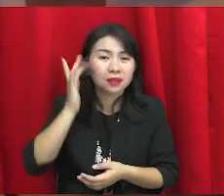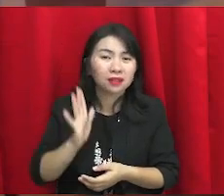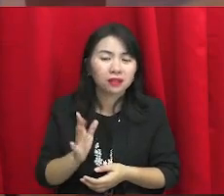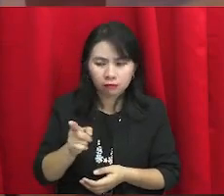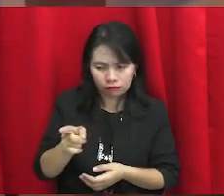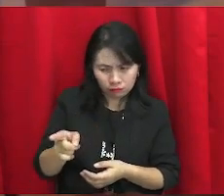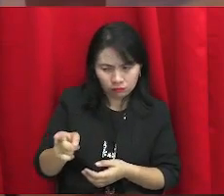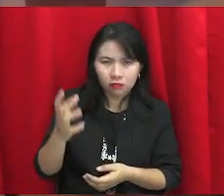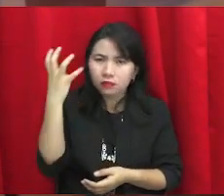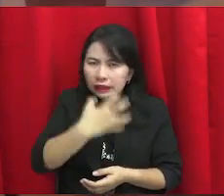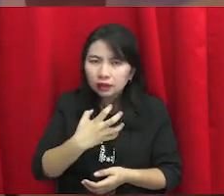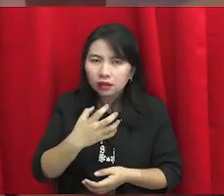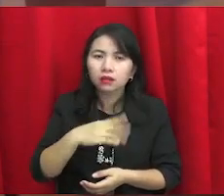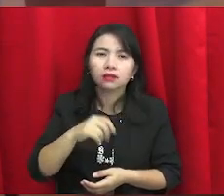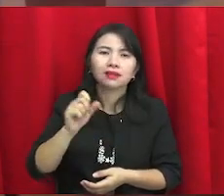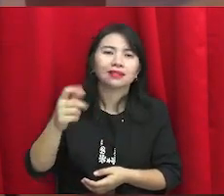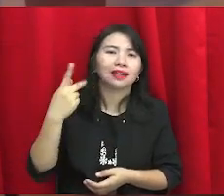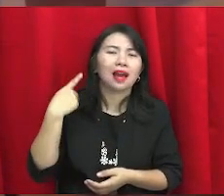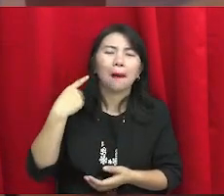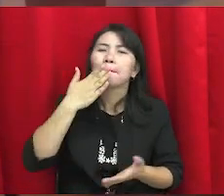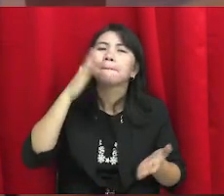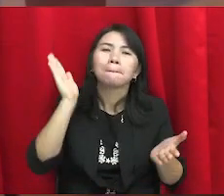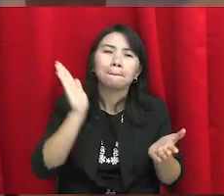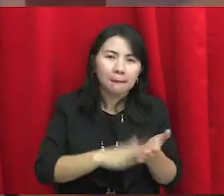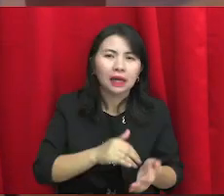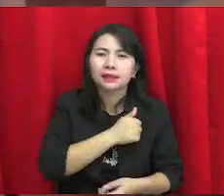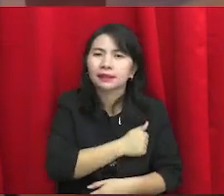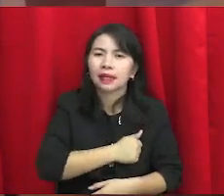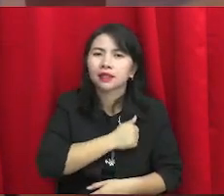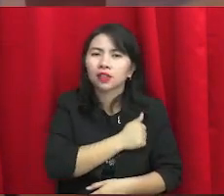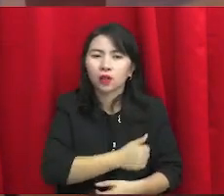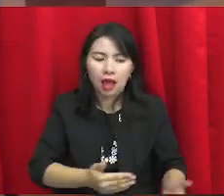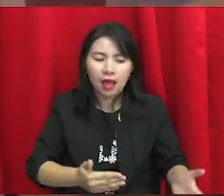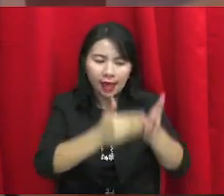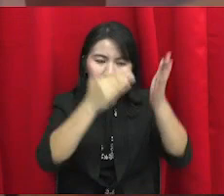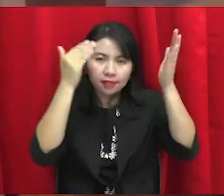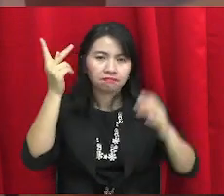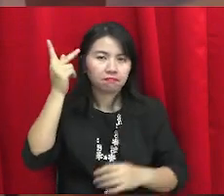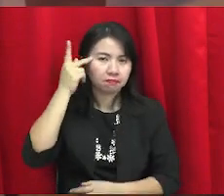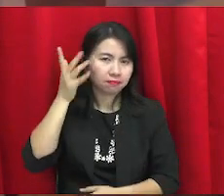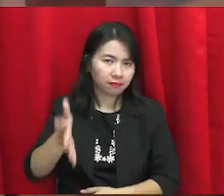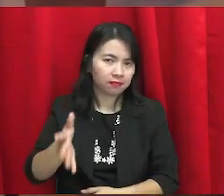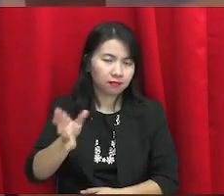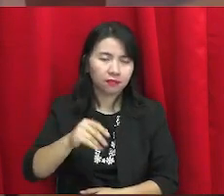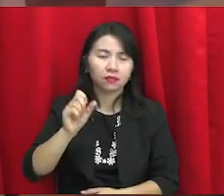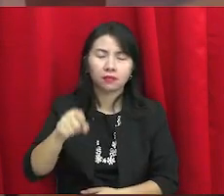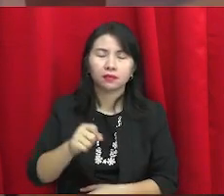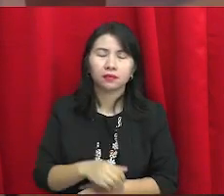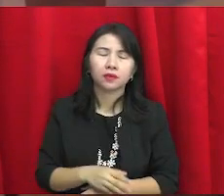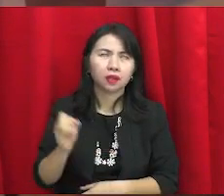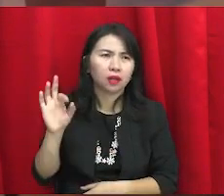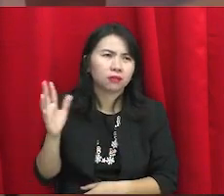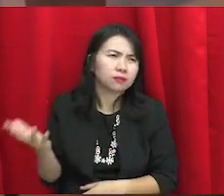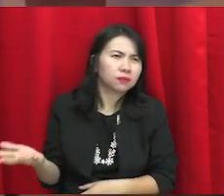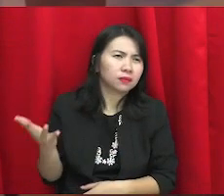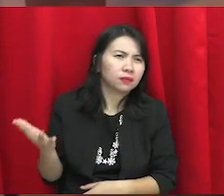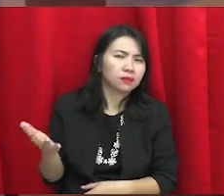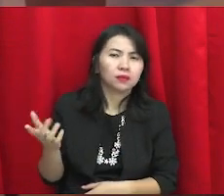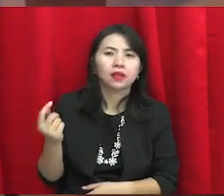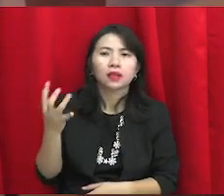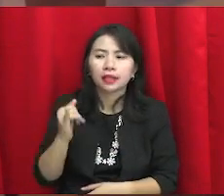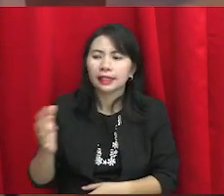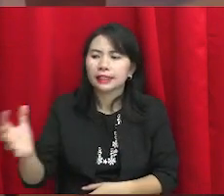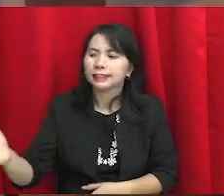right. Nagkakaroon ng negative attitude laban sa pastor. That's right. Okay? Or, maghahanap ng iba